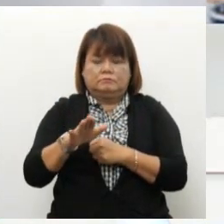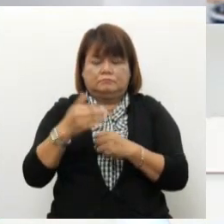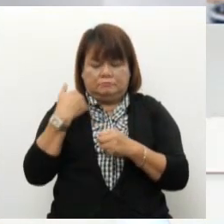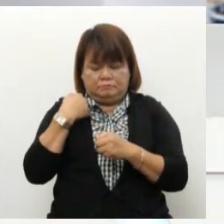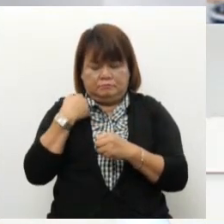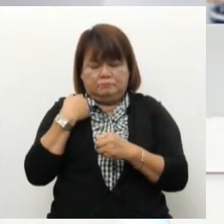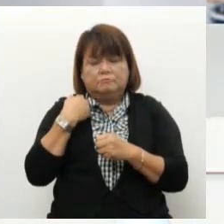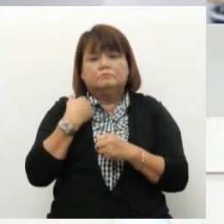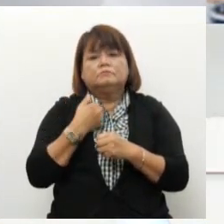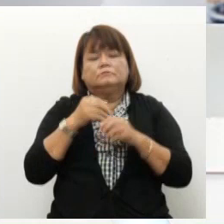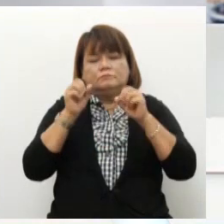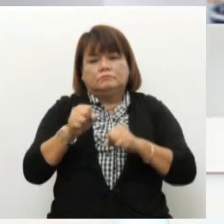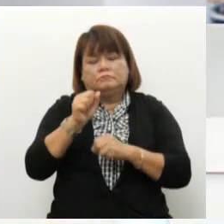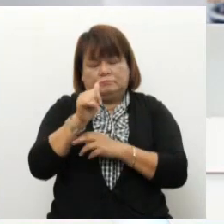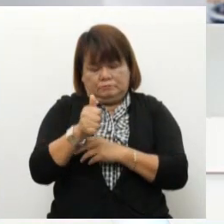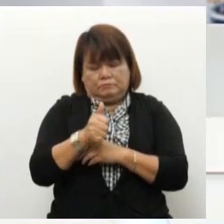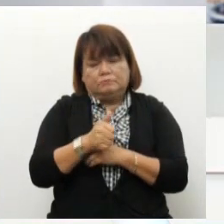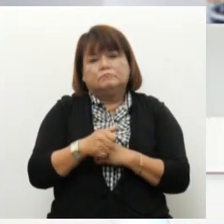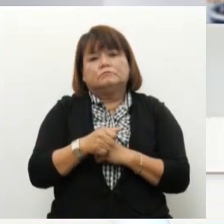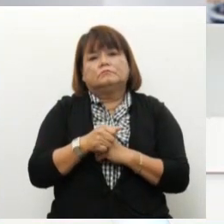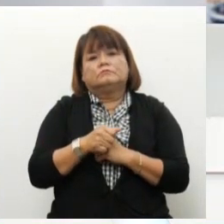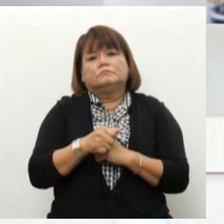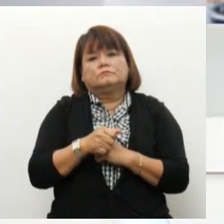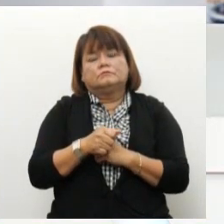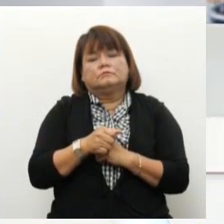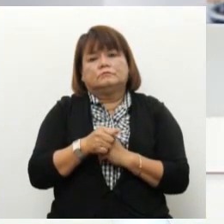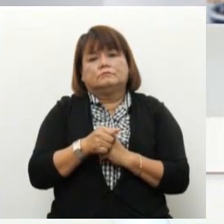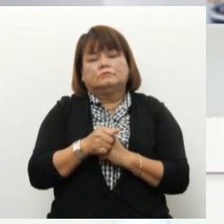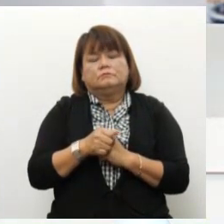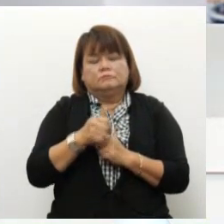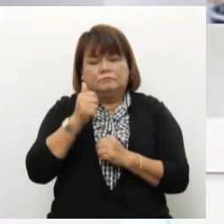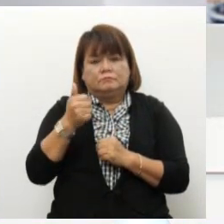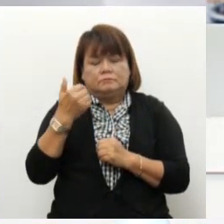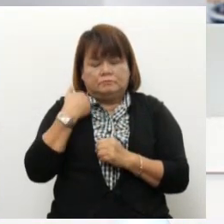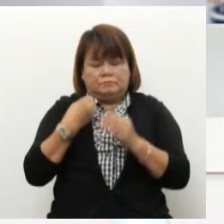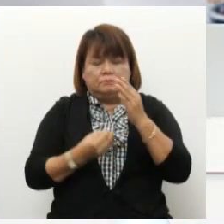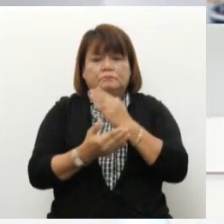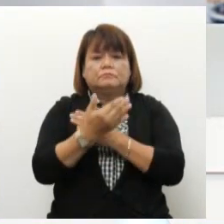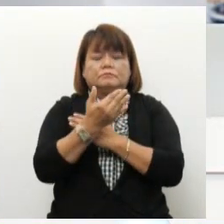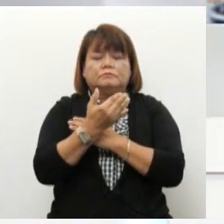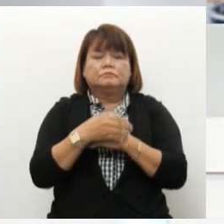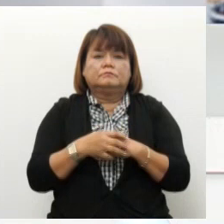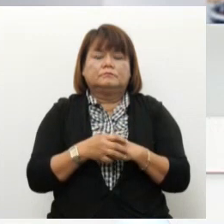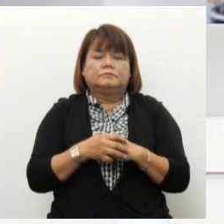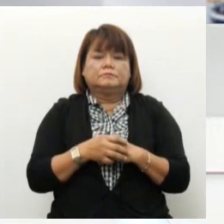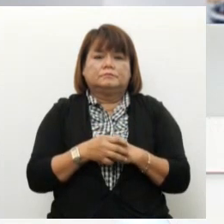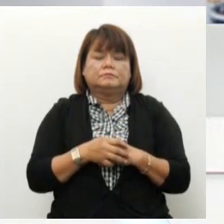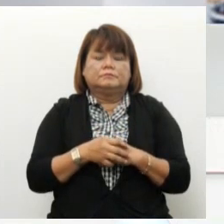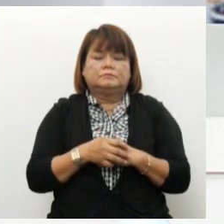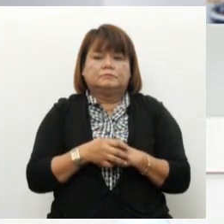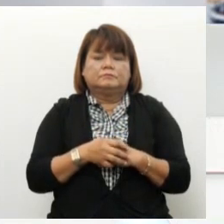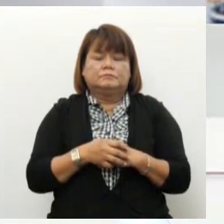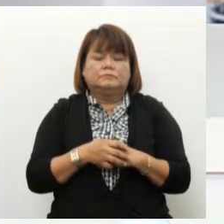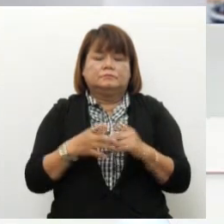พลาดโอกาสจากการสอบแข่งขันที่ผ่านมาก็จะได้มีโอกาสตรงนี้นะครับครับเรื่อง